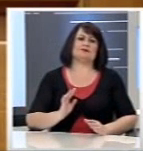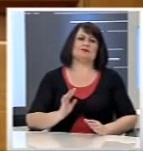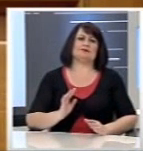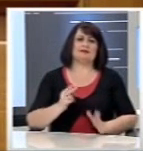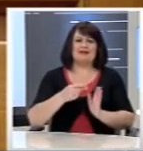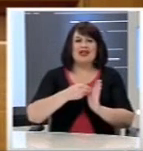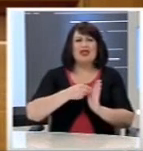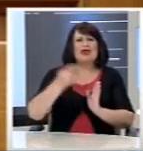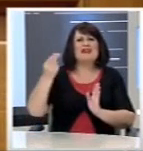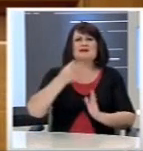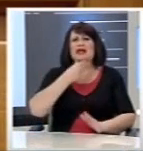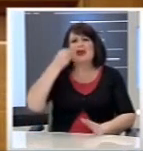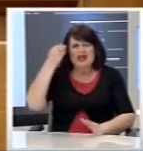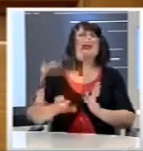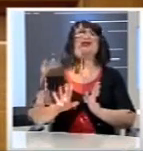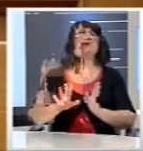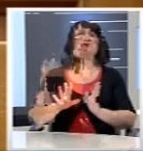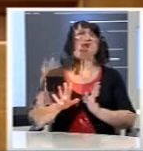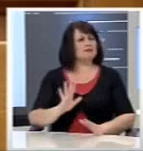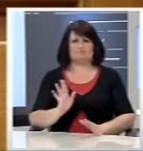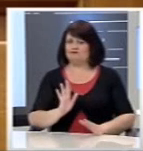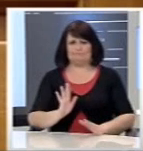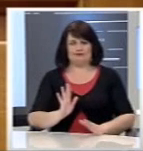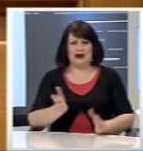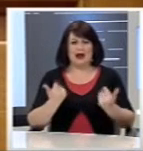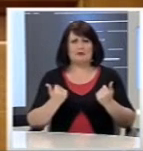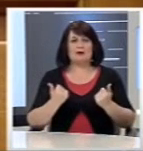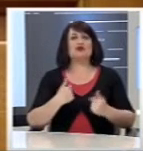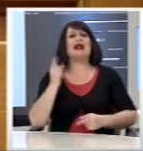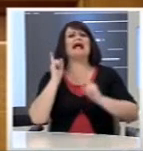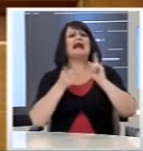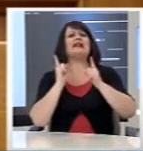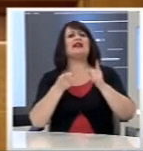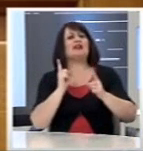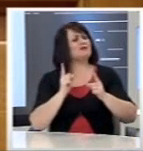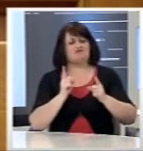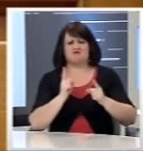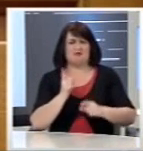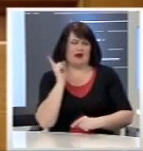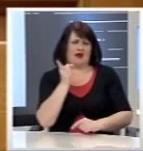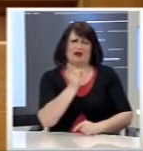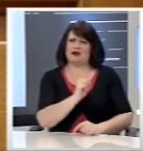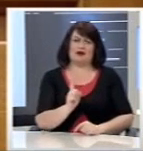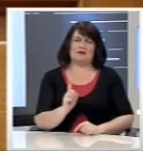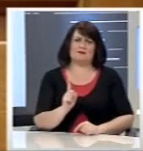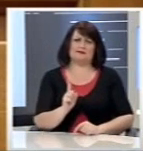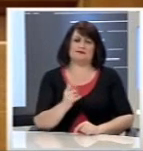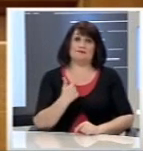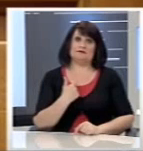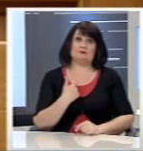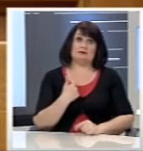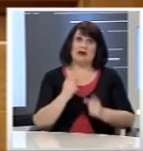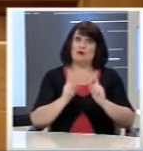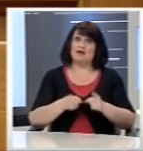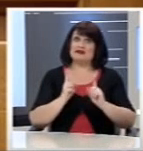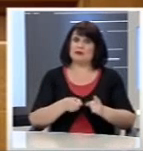Θεσμική χυδαιότητα δεν είναι όταν κάποιος κάνει κριτική, ακόμα και σε σεβαστές